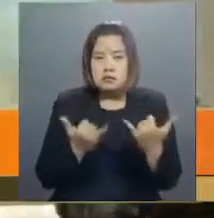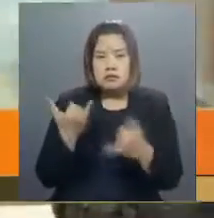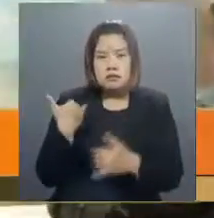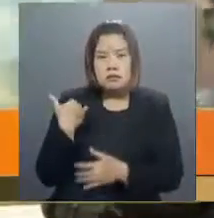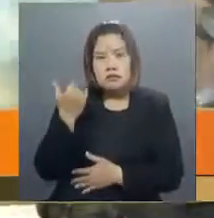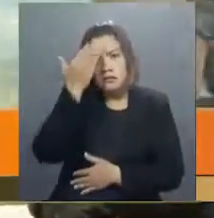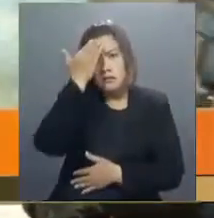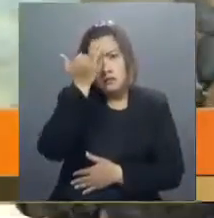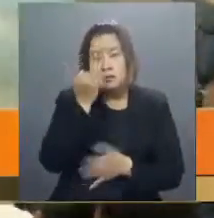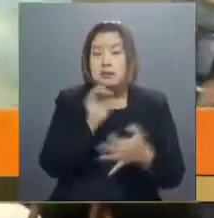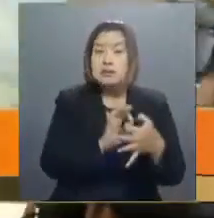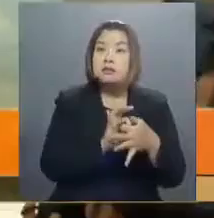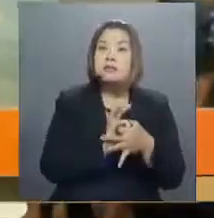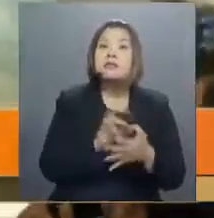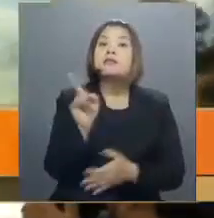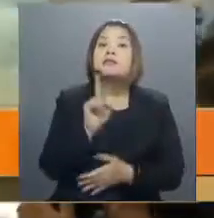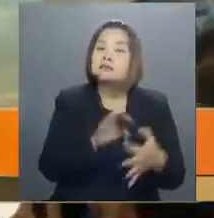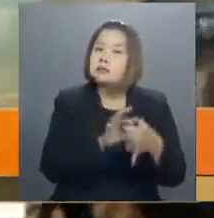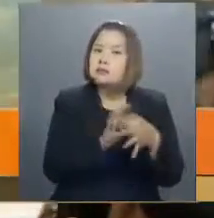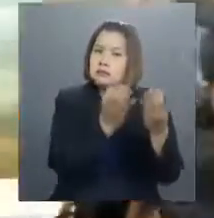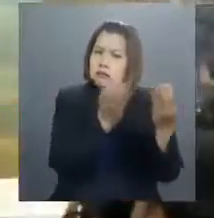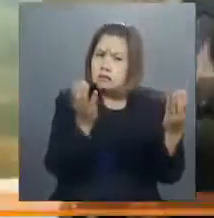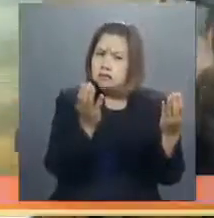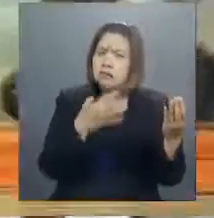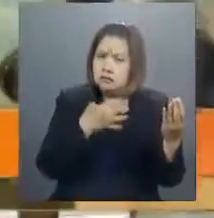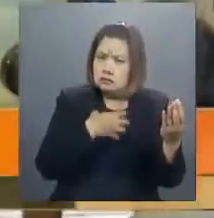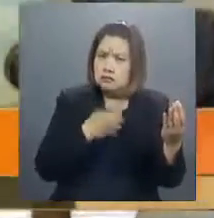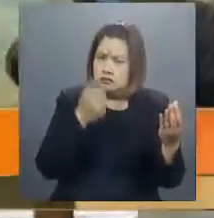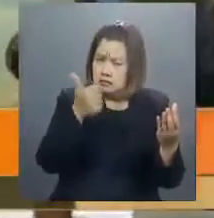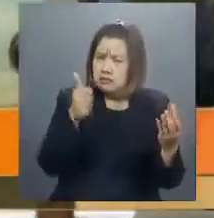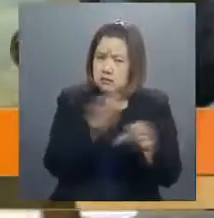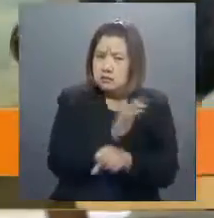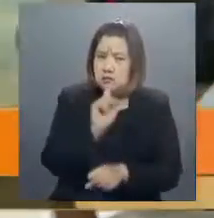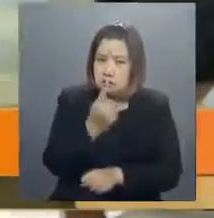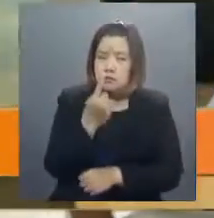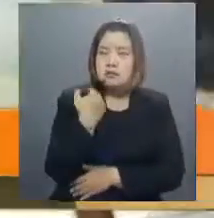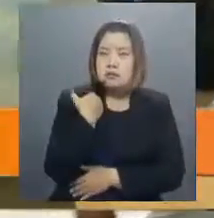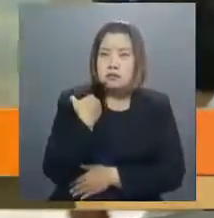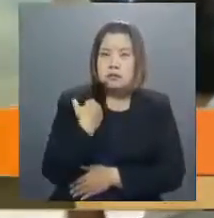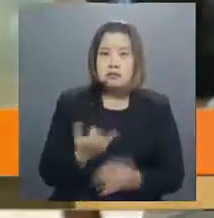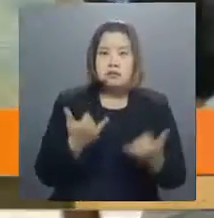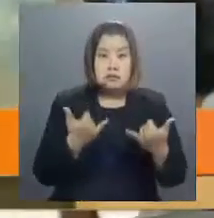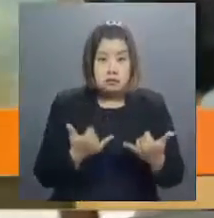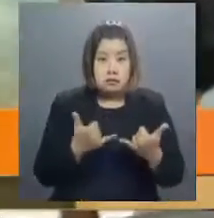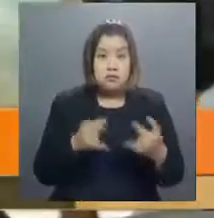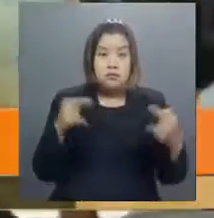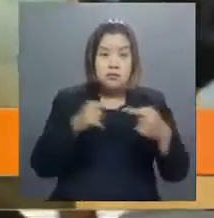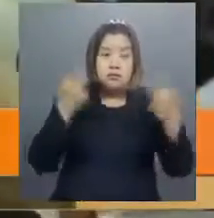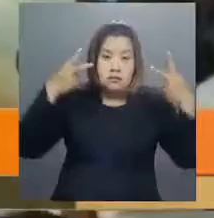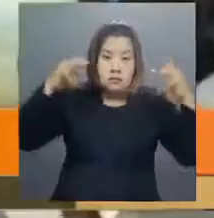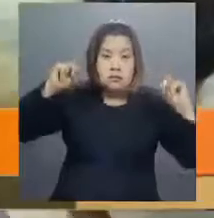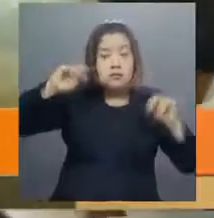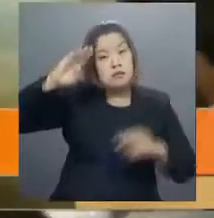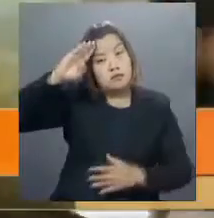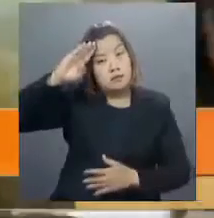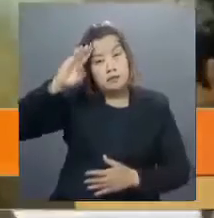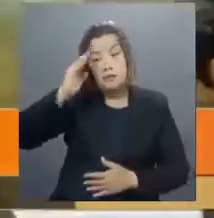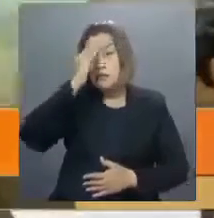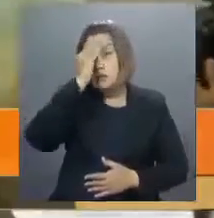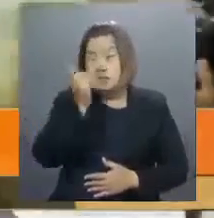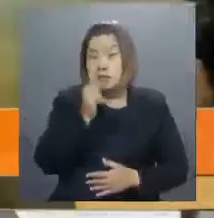สู่การได้รัฐธรรมนูญที่มีความสมบูรณ์มากกว่าซึ่งนายกรัฐมนตรีระบุแล้วว่าหากรัฐธรรมนูญไม่ผ่านประชาม